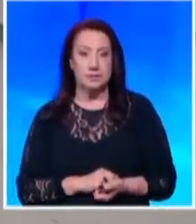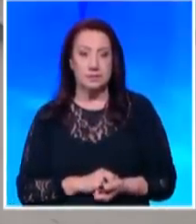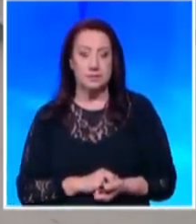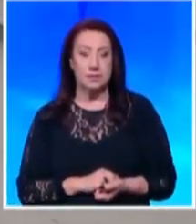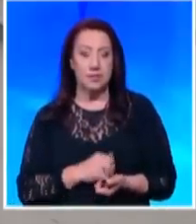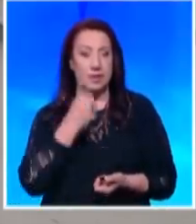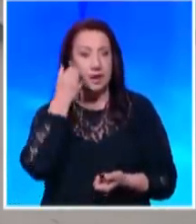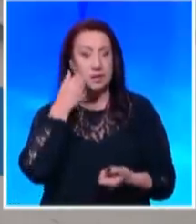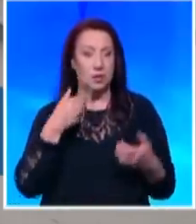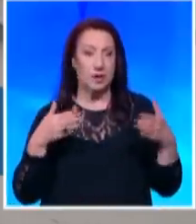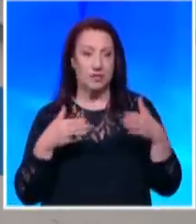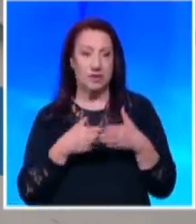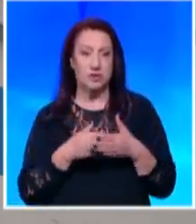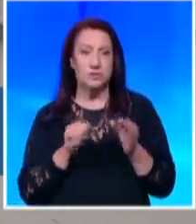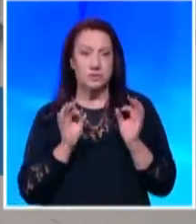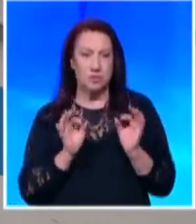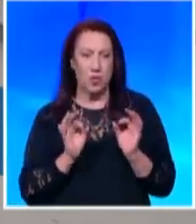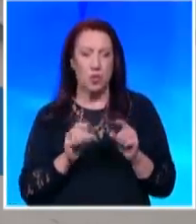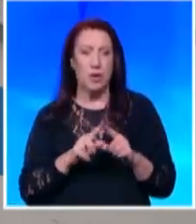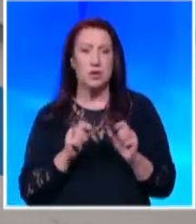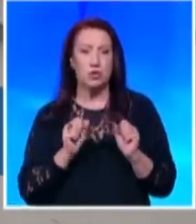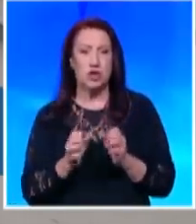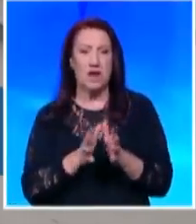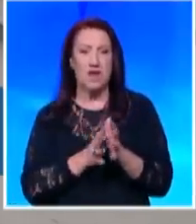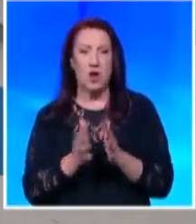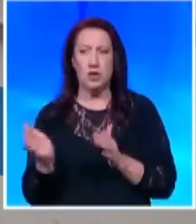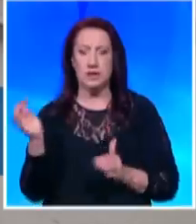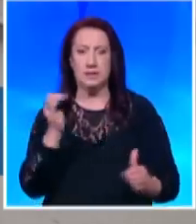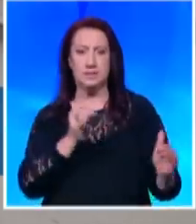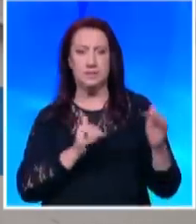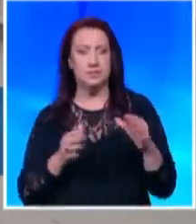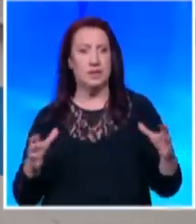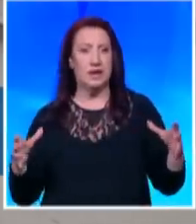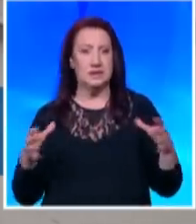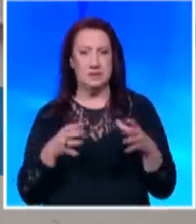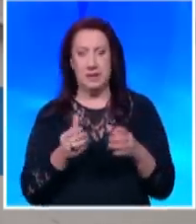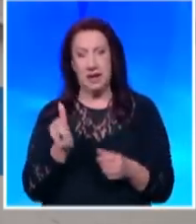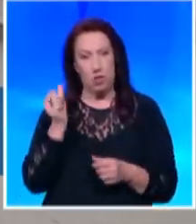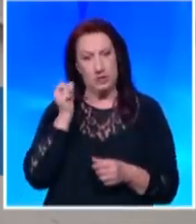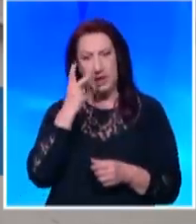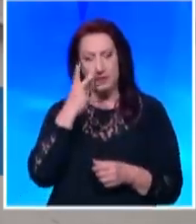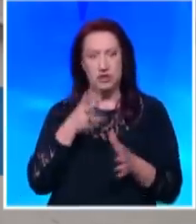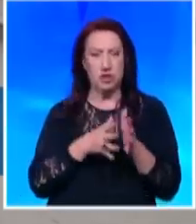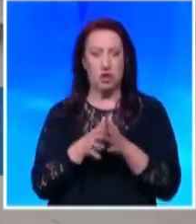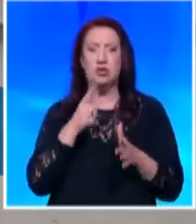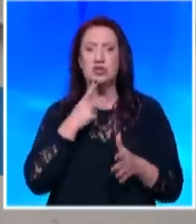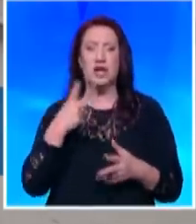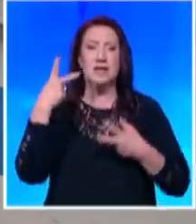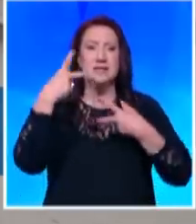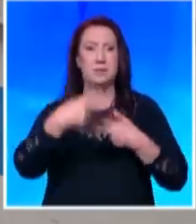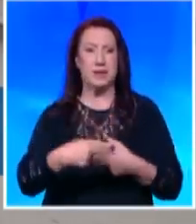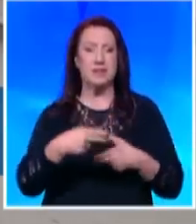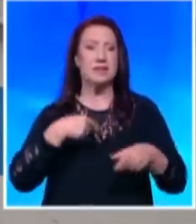Добър вечер. Всеки момент се очаква хората, които виждате и са се събрали зад мен край булеварда Сливница да блокират движението по